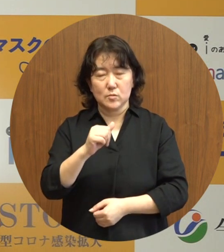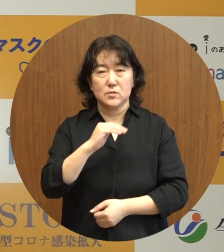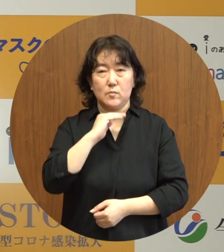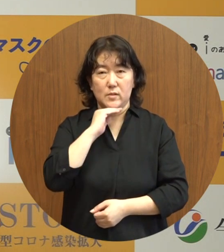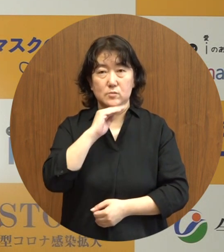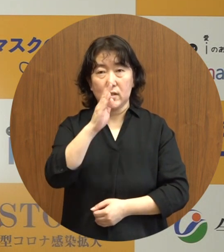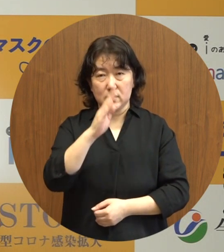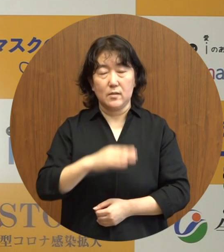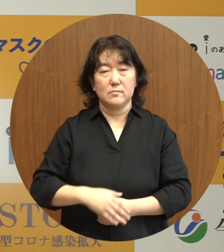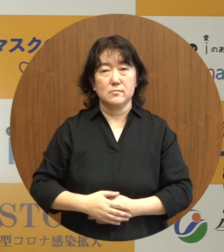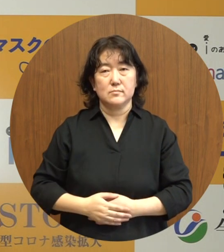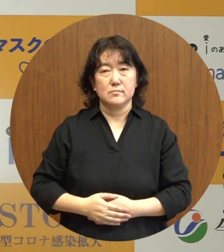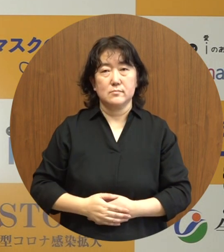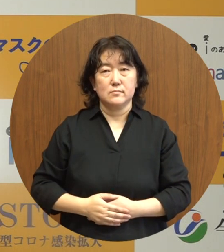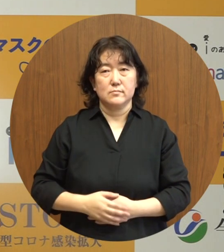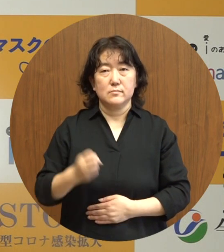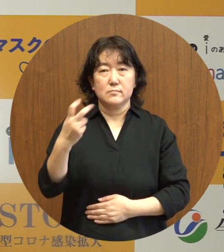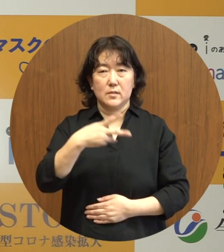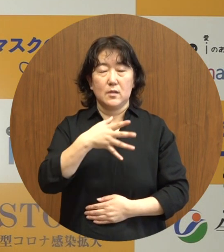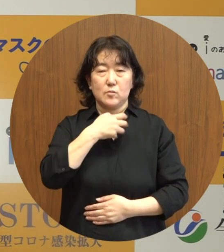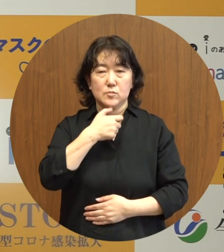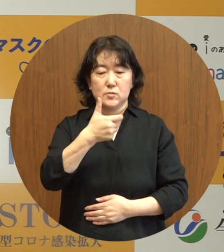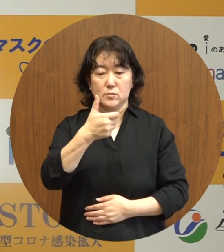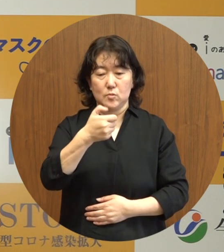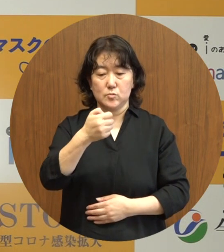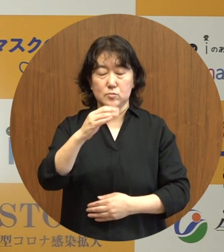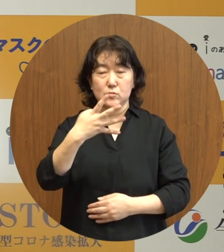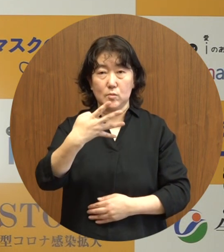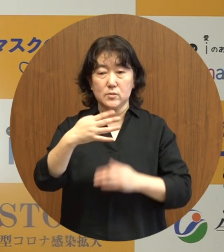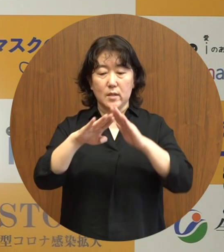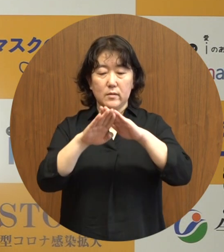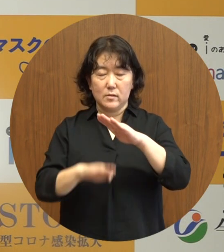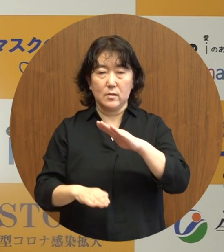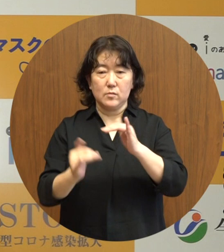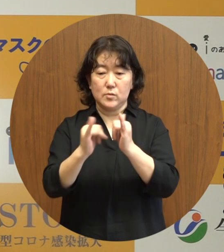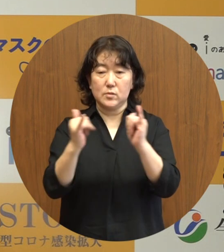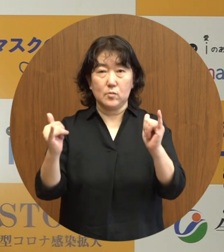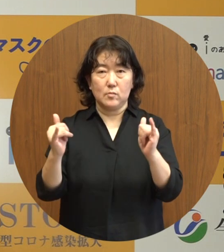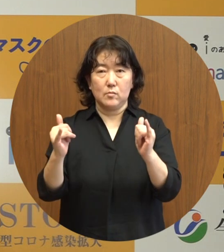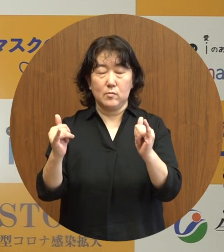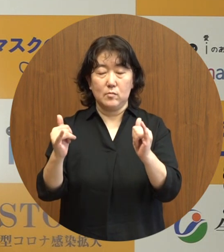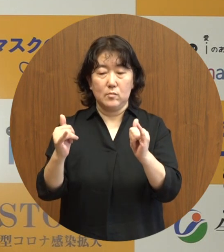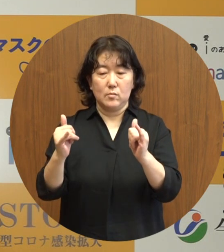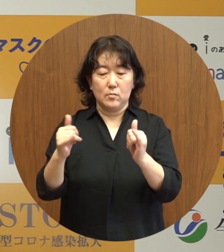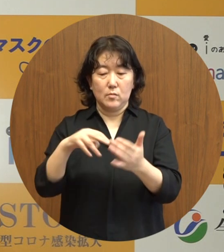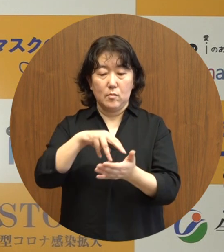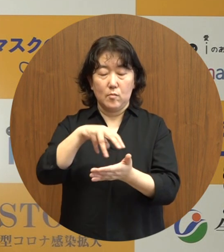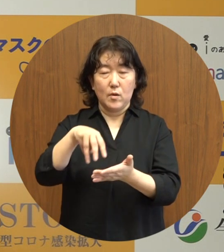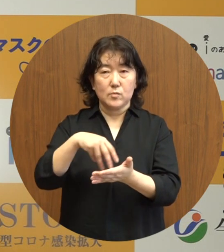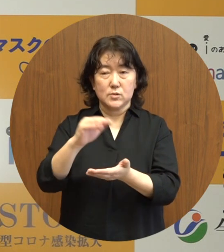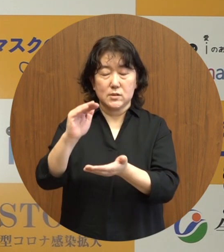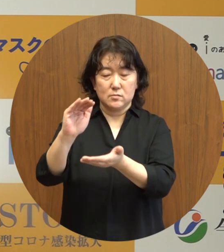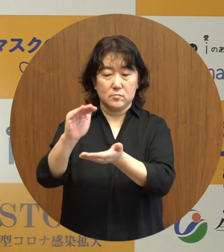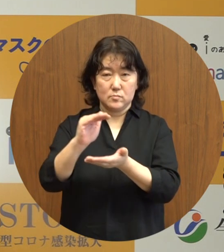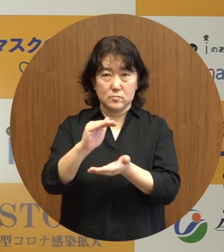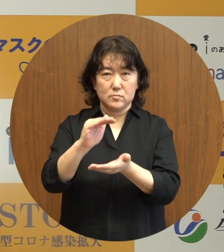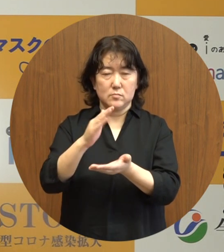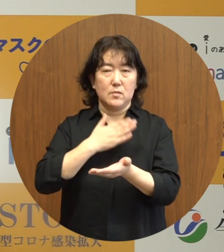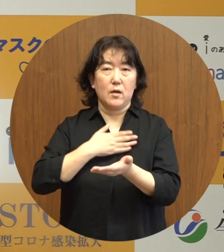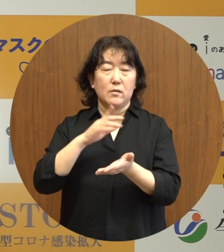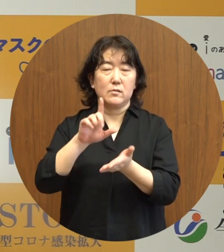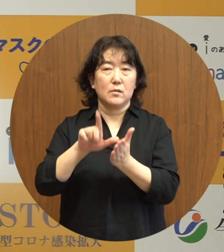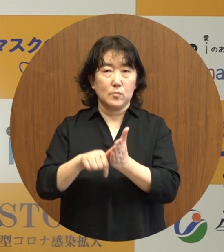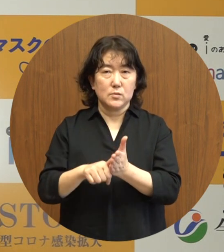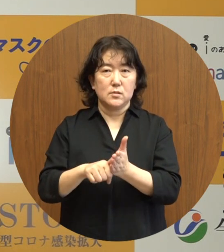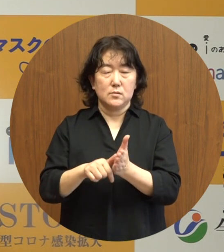待ちください。また54歳以下の皆さんにおかれましても、ワクチンの供給量が分かり次第